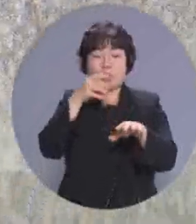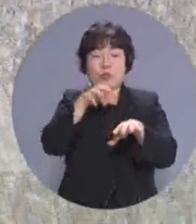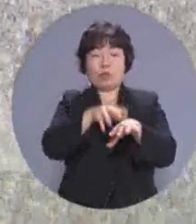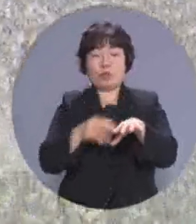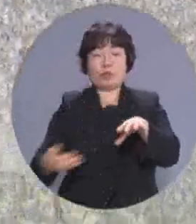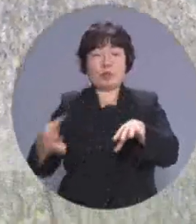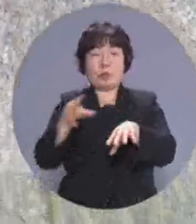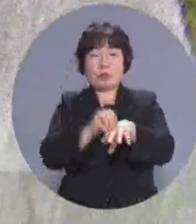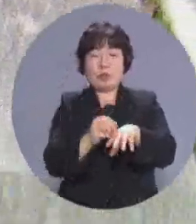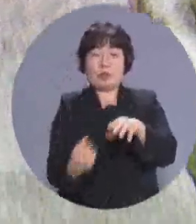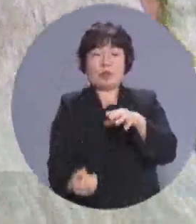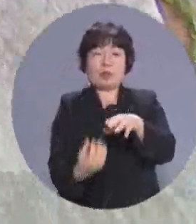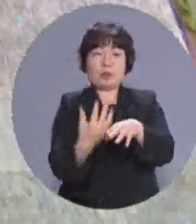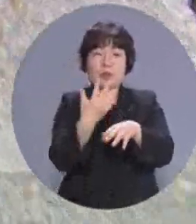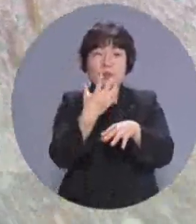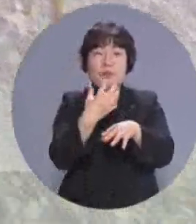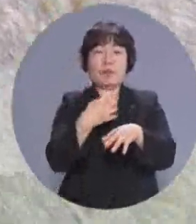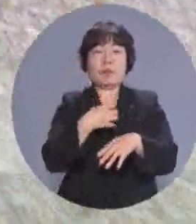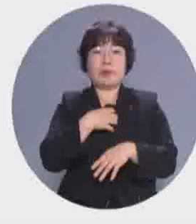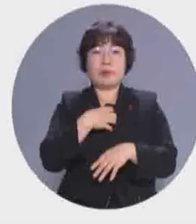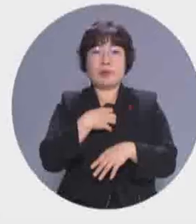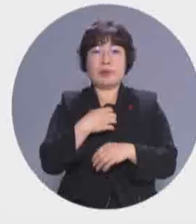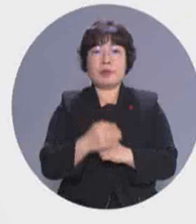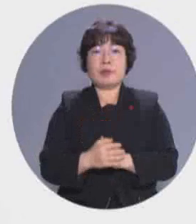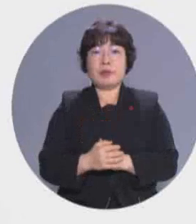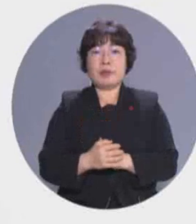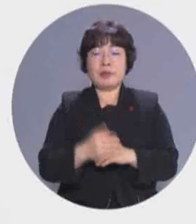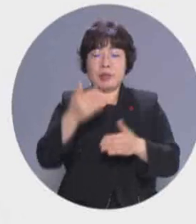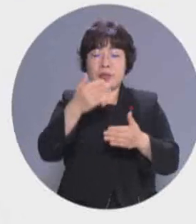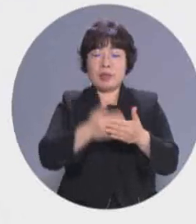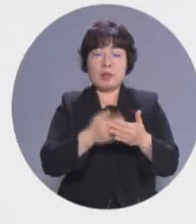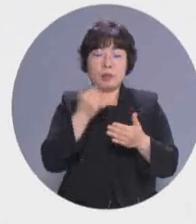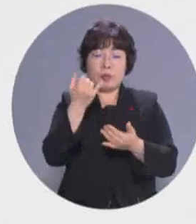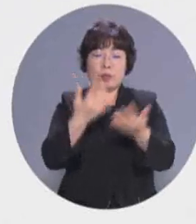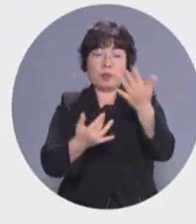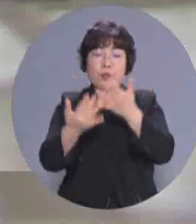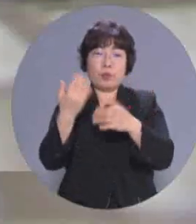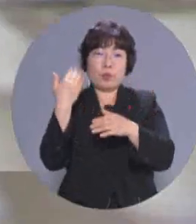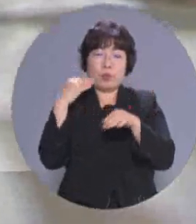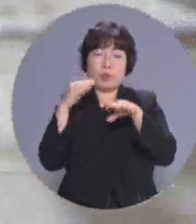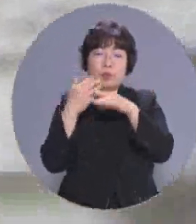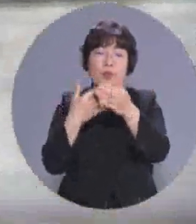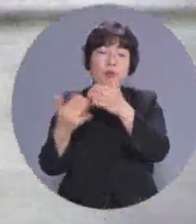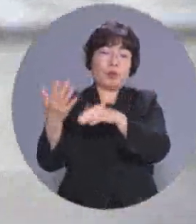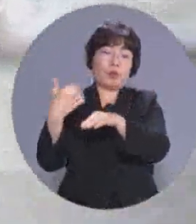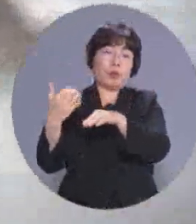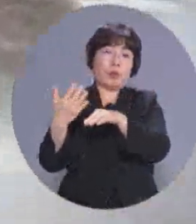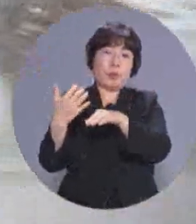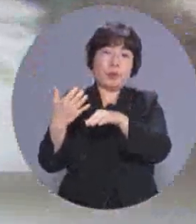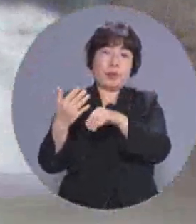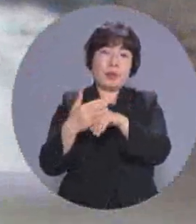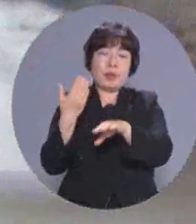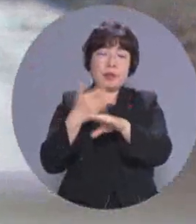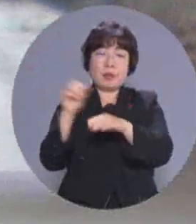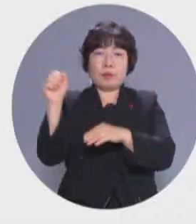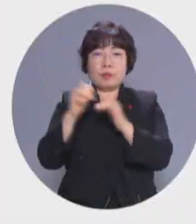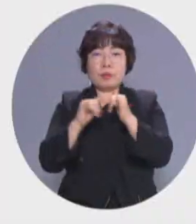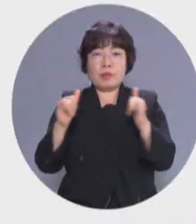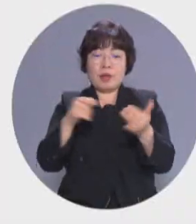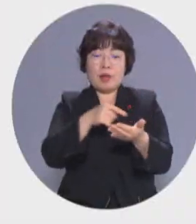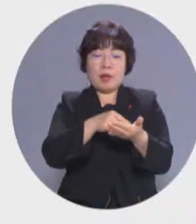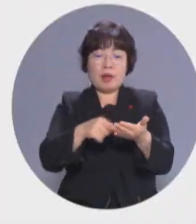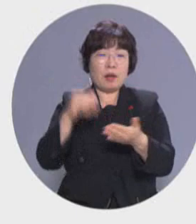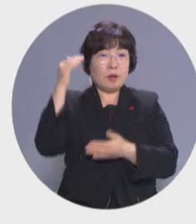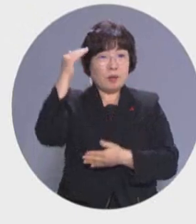막아 빗물 역류를 일으키기도 합니다. 또 남아있는 불씨로 인해 뒷차량에 화재를 일으킬 수 있고 다른 운전자들의